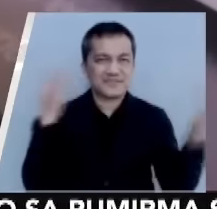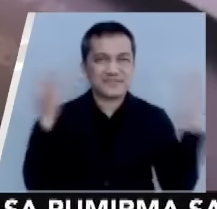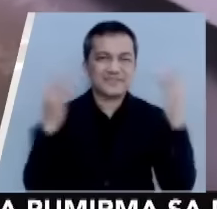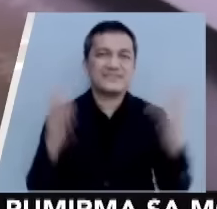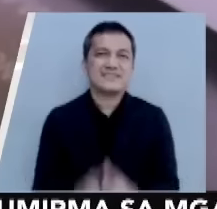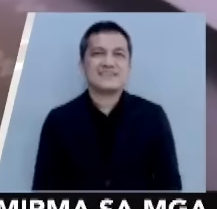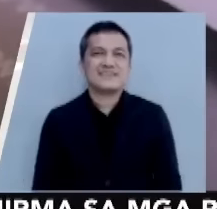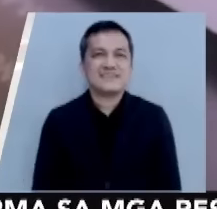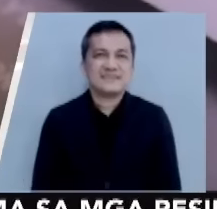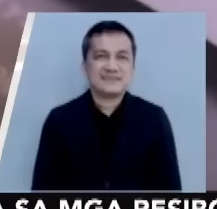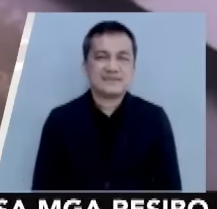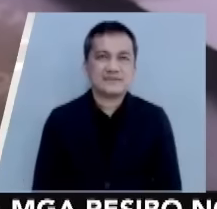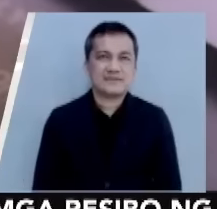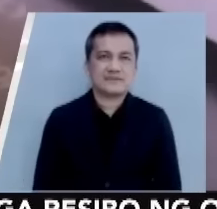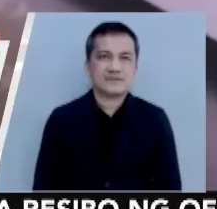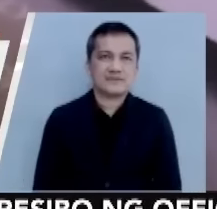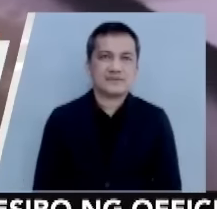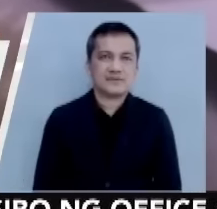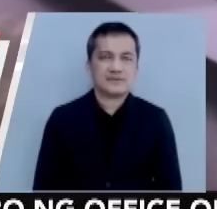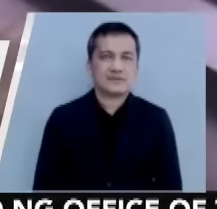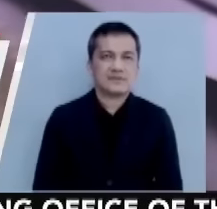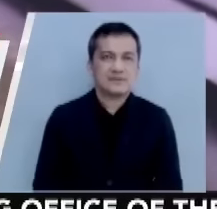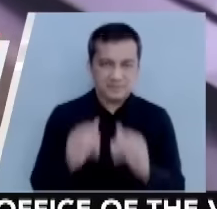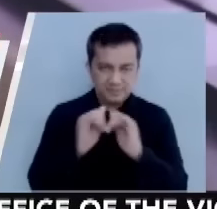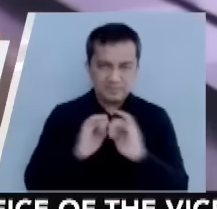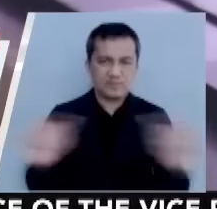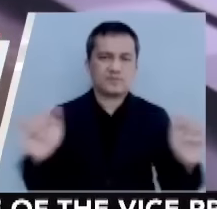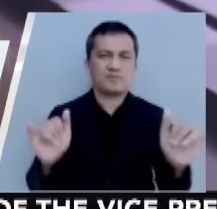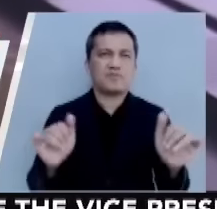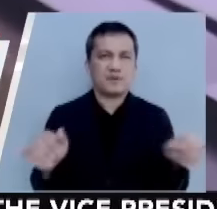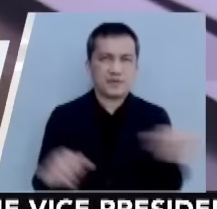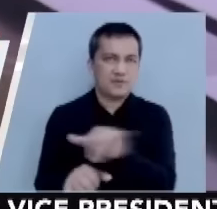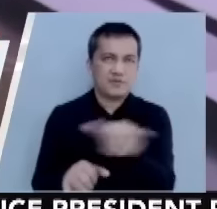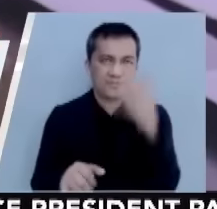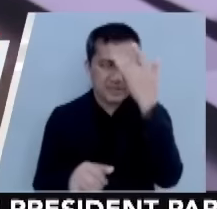Ang galing nila pareho, napaka-natural. And sa tingin ko, yun talaga yung perfect